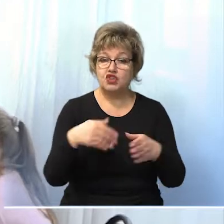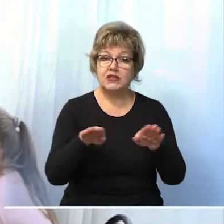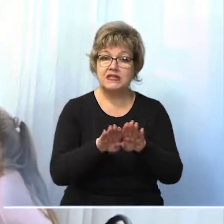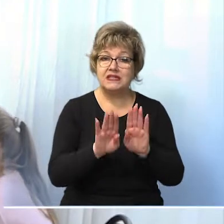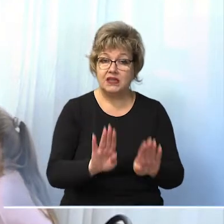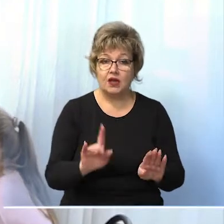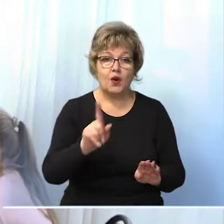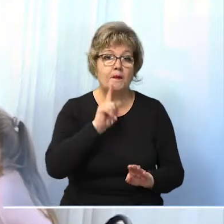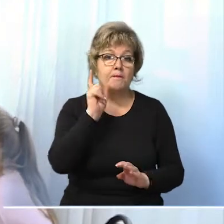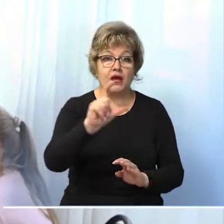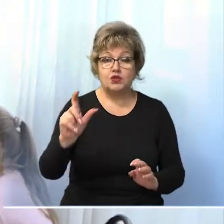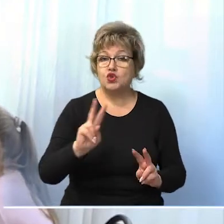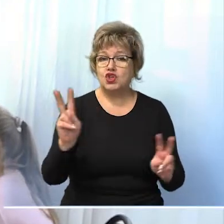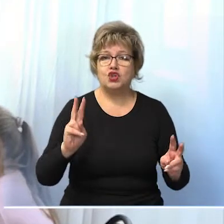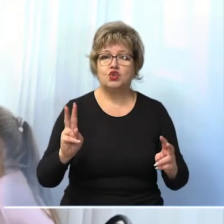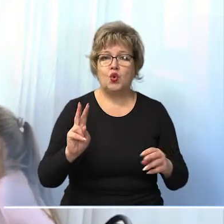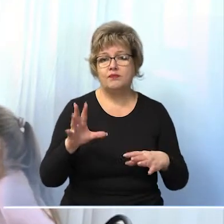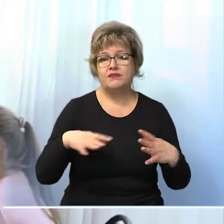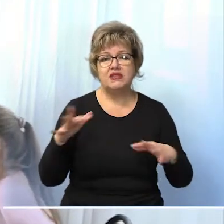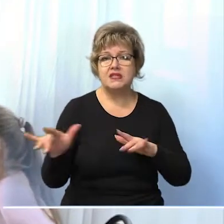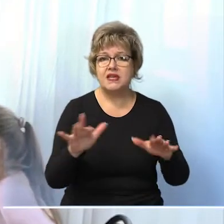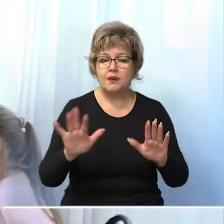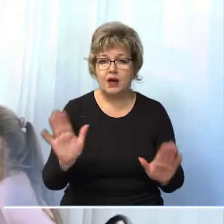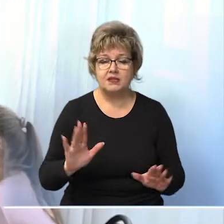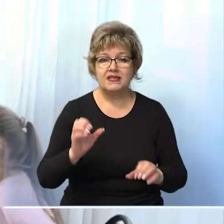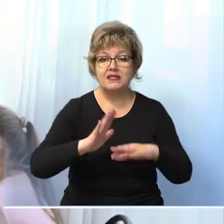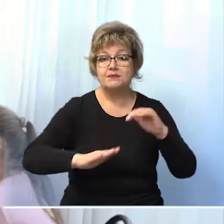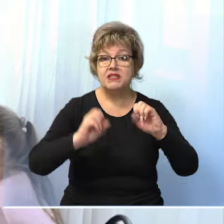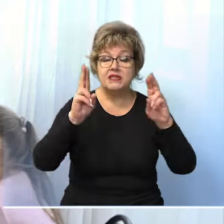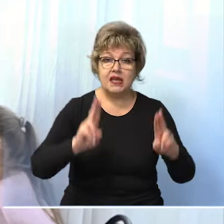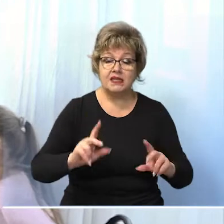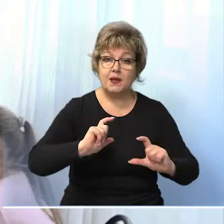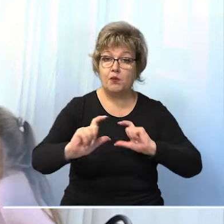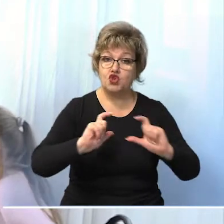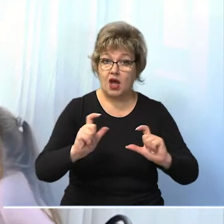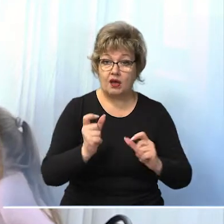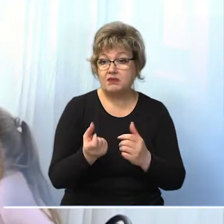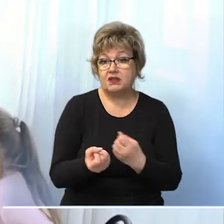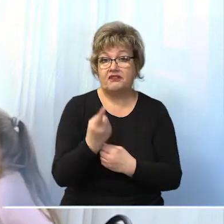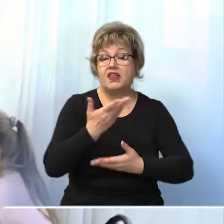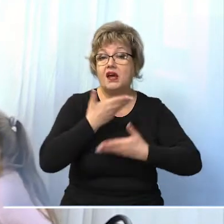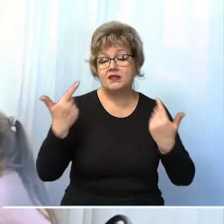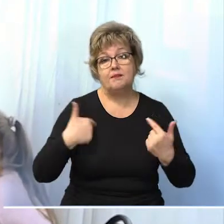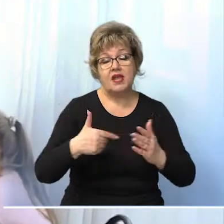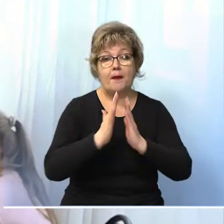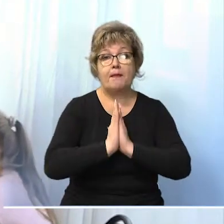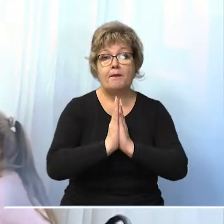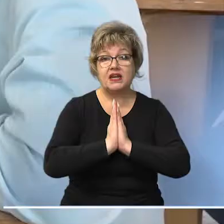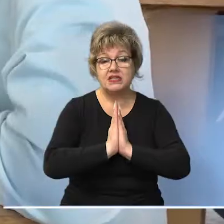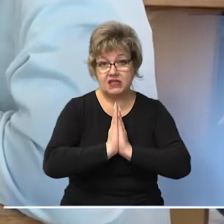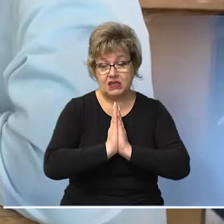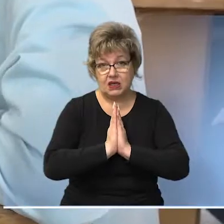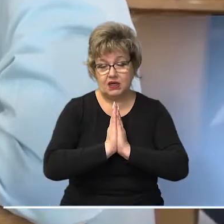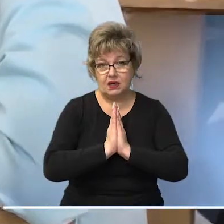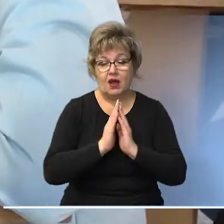Получилось так, что молодежью никто не занимался, специалисты по шахматам не оказалось, и меня попросили